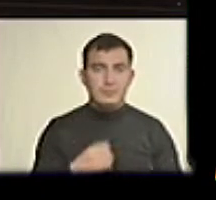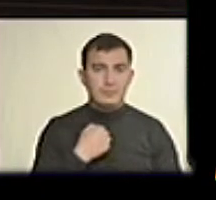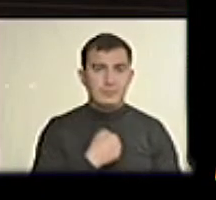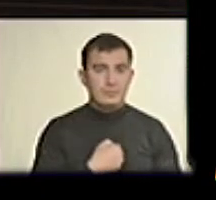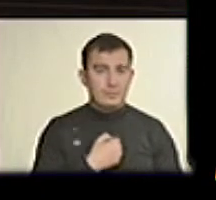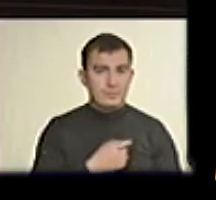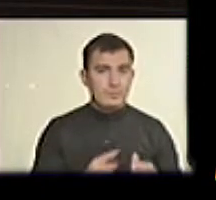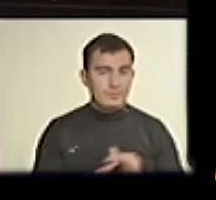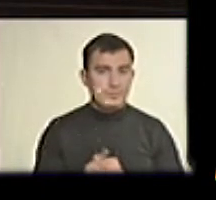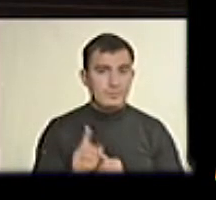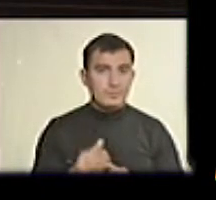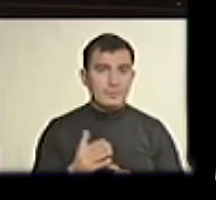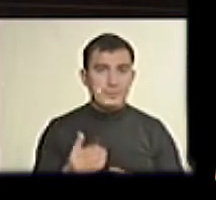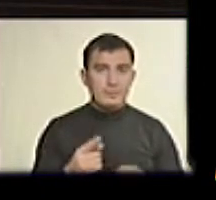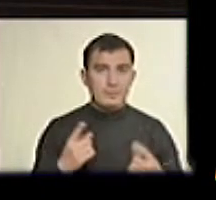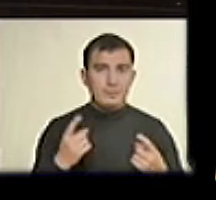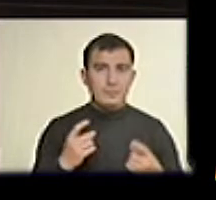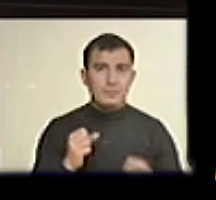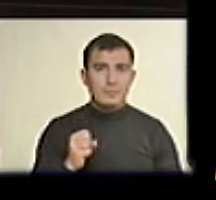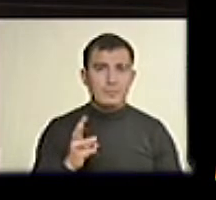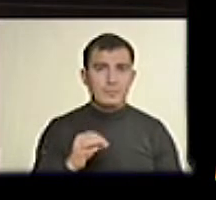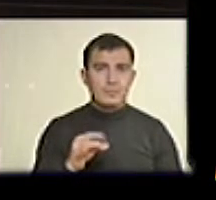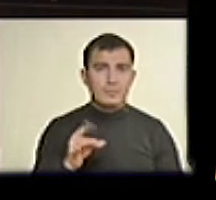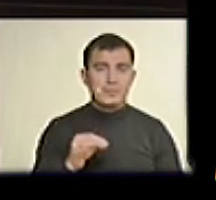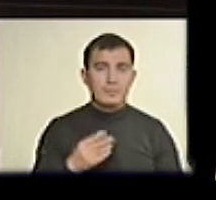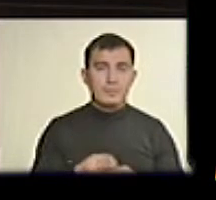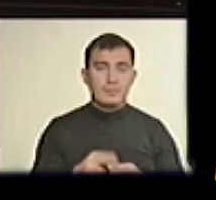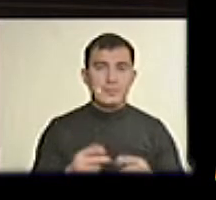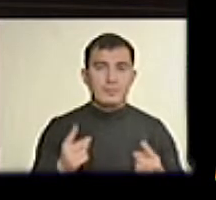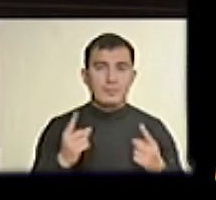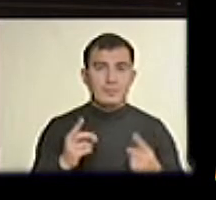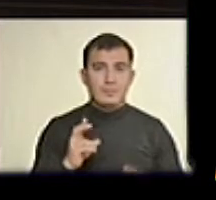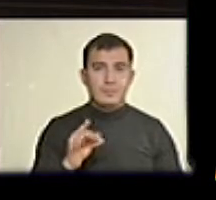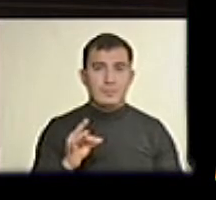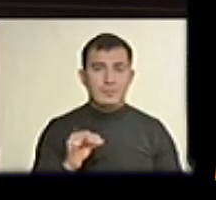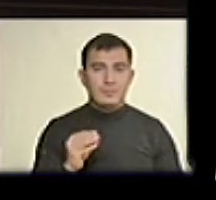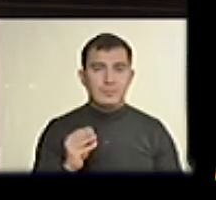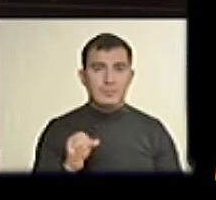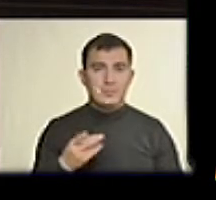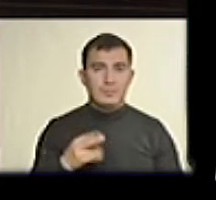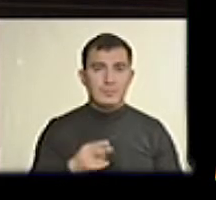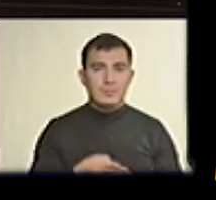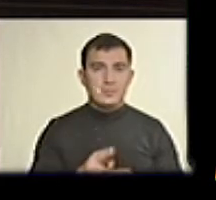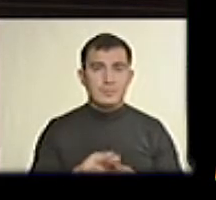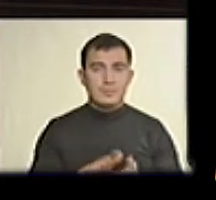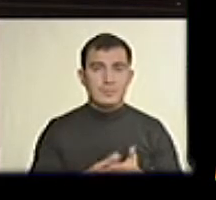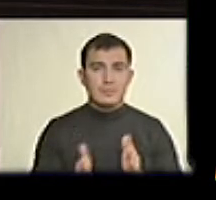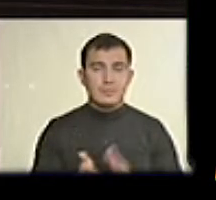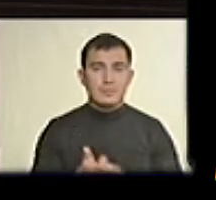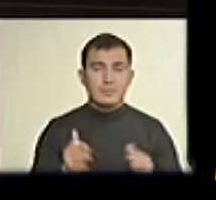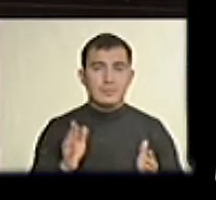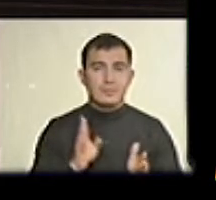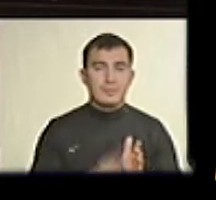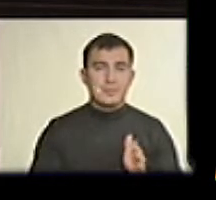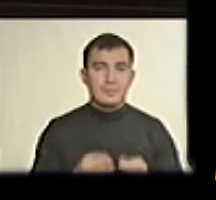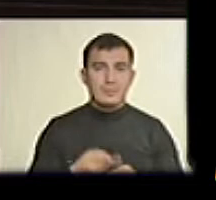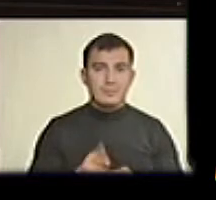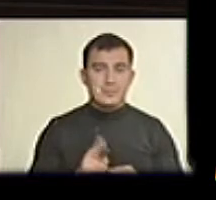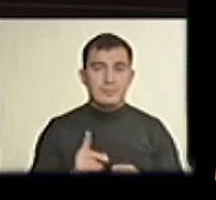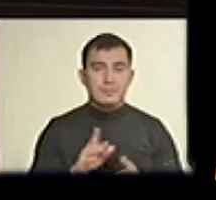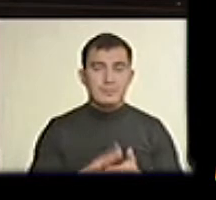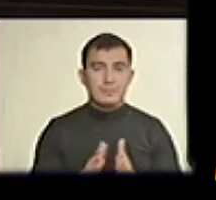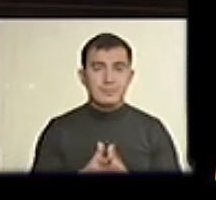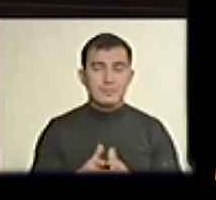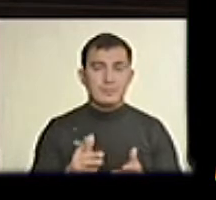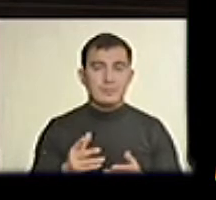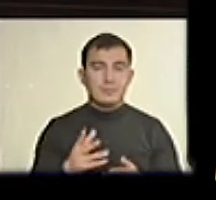chiqaradi va u Buxoro amirlariga Buyuk Britaniya bilan hech qanday munosabat o'rnatmaslik haqida kelishuvni